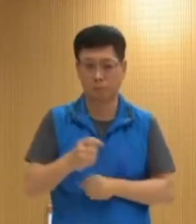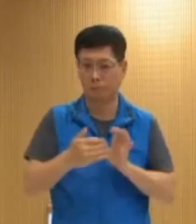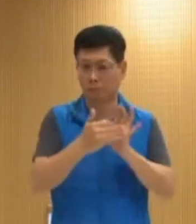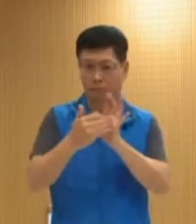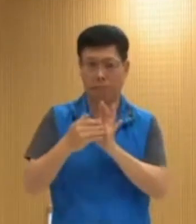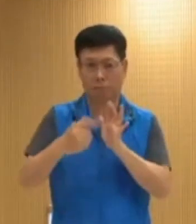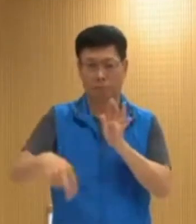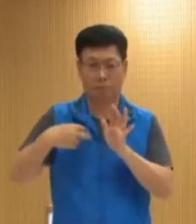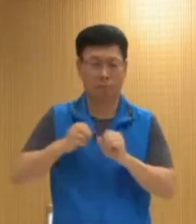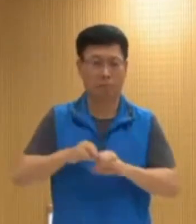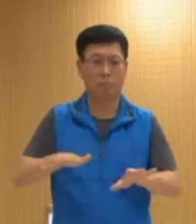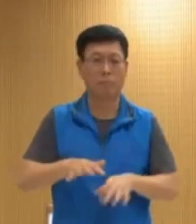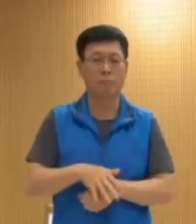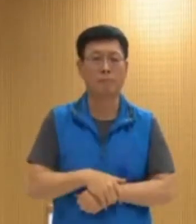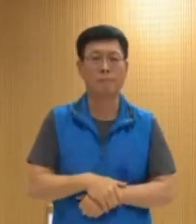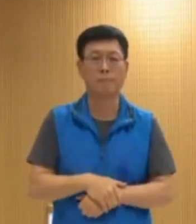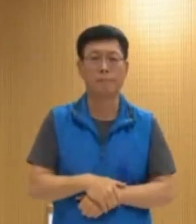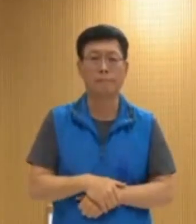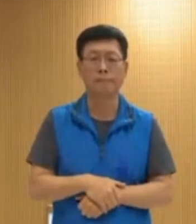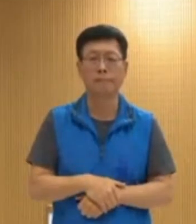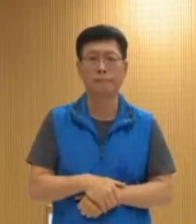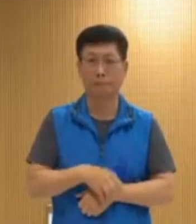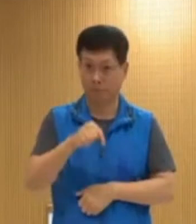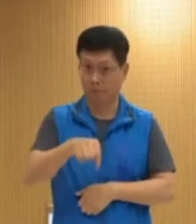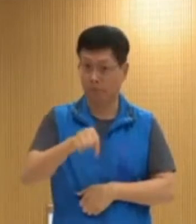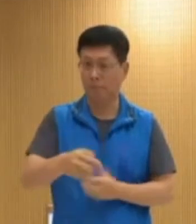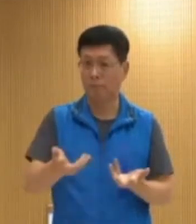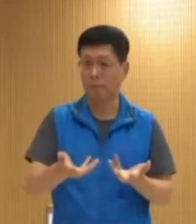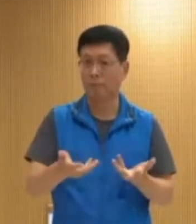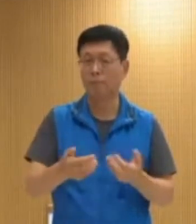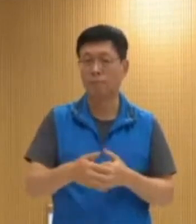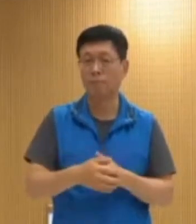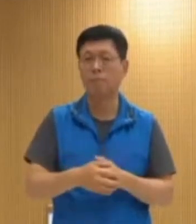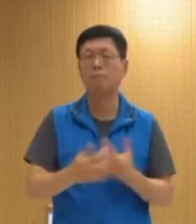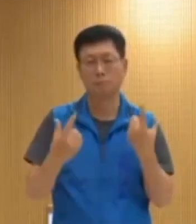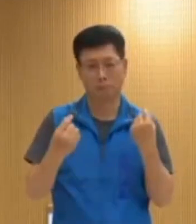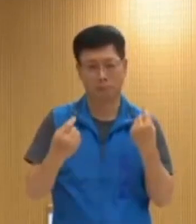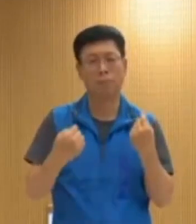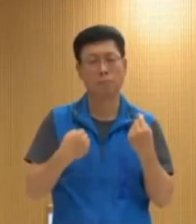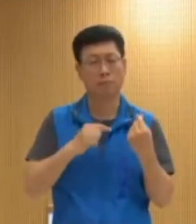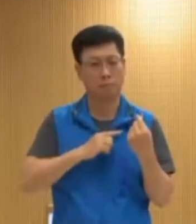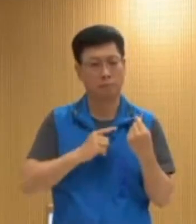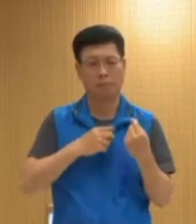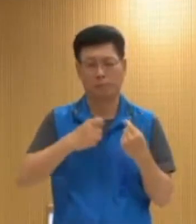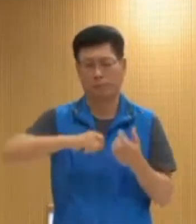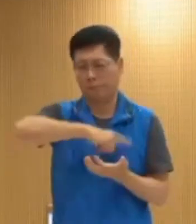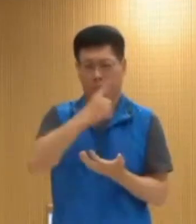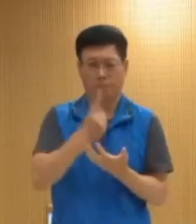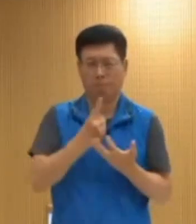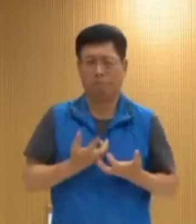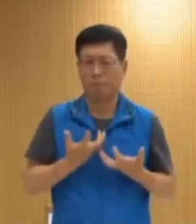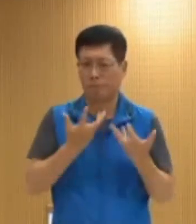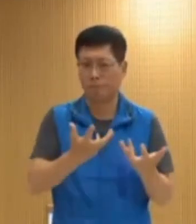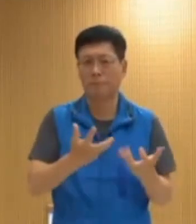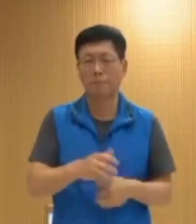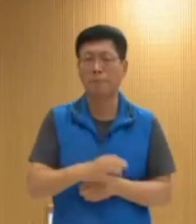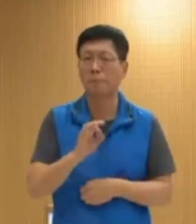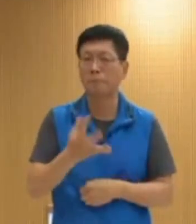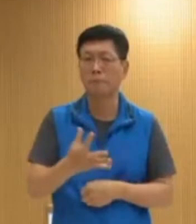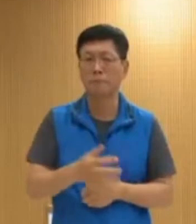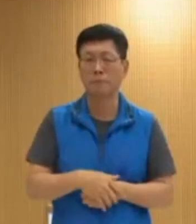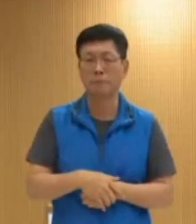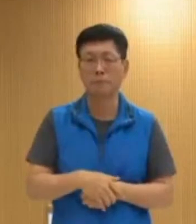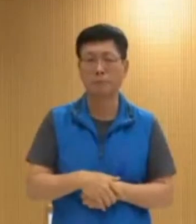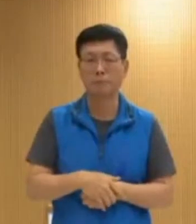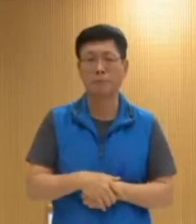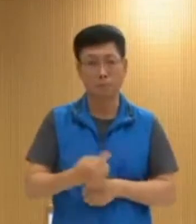疫情的扩散。在这个部分我们都会全力以赴，因为我